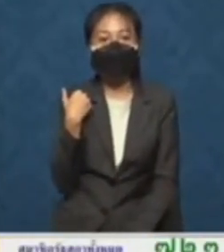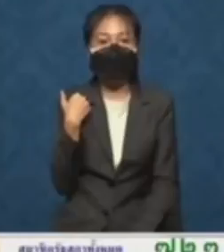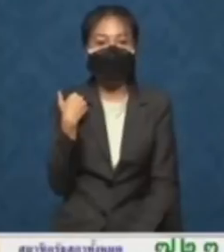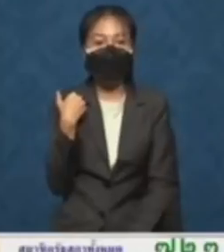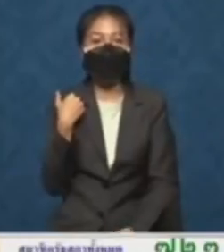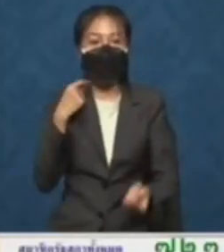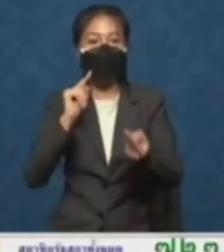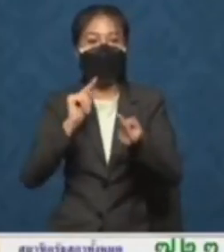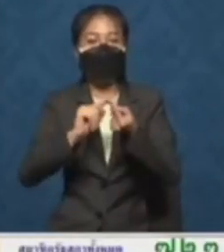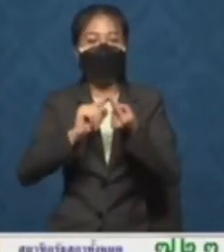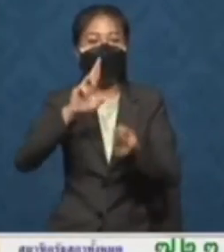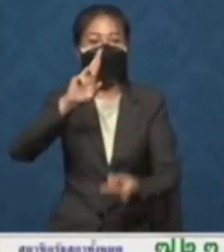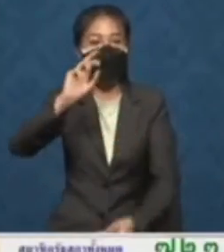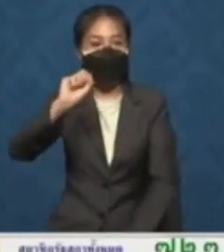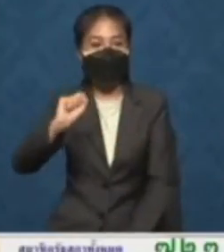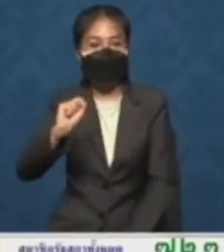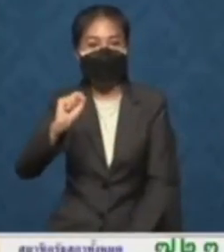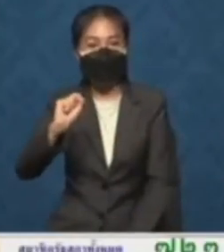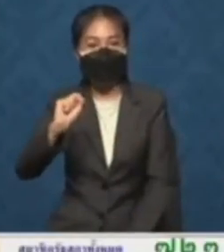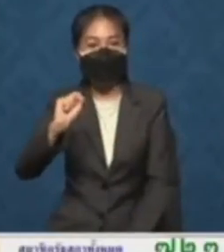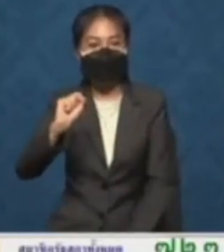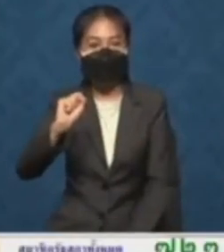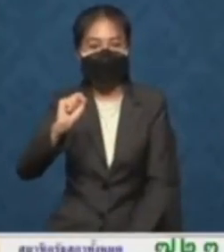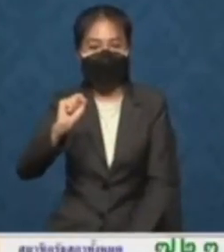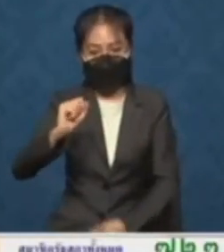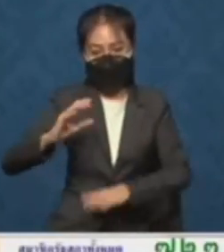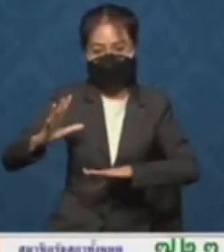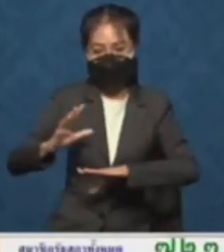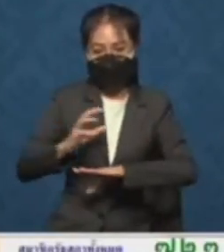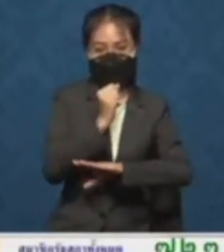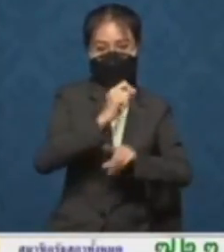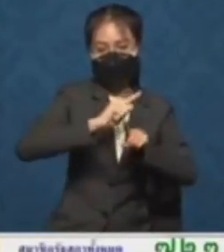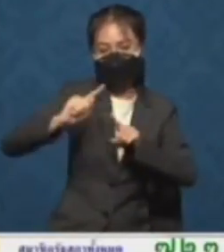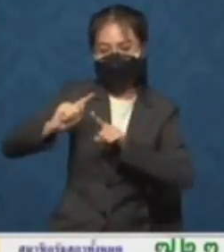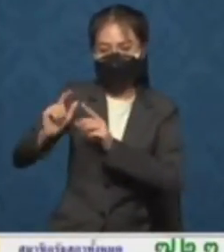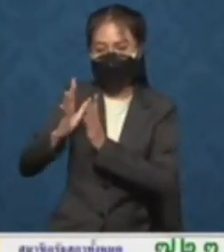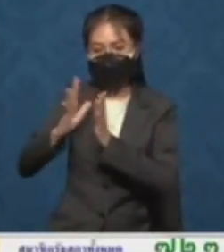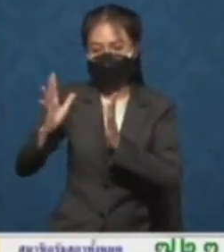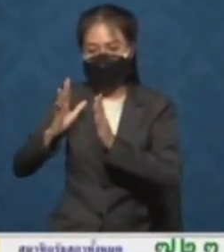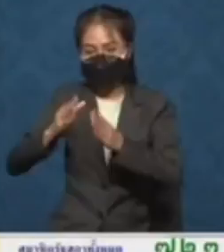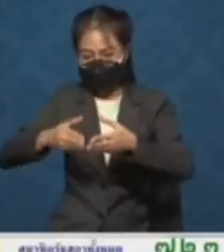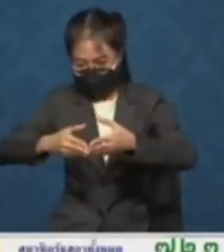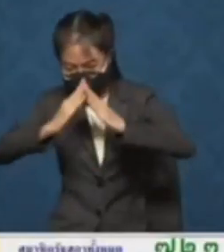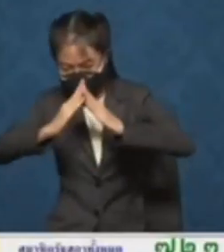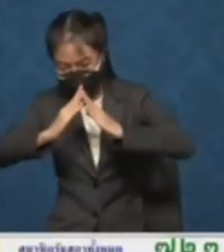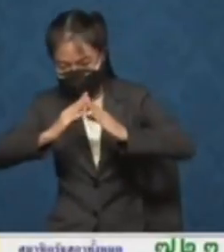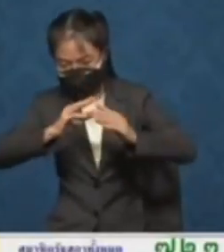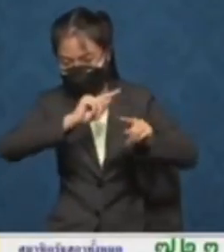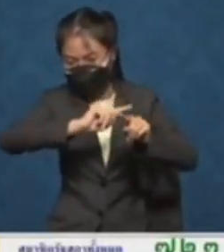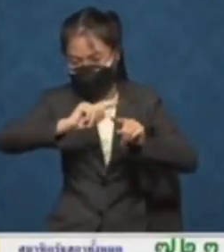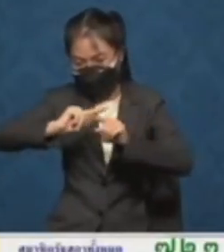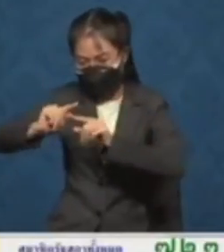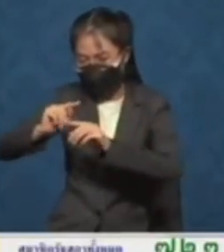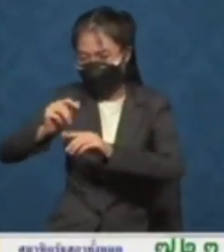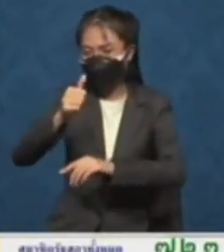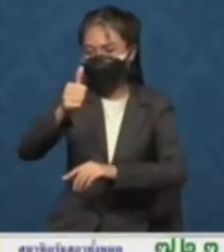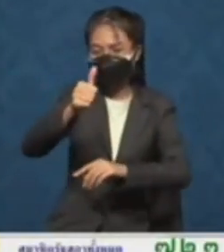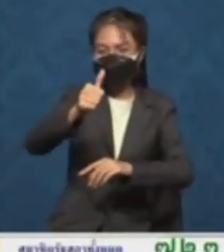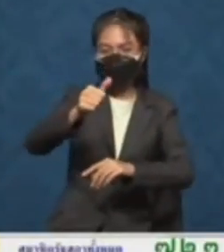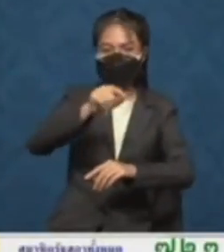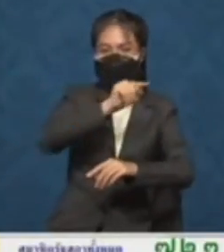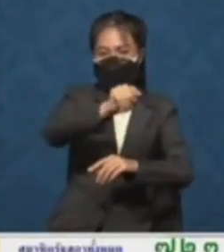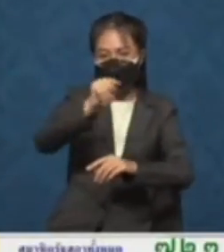าผู้แทนราษฎรมีอำนาจสูงสุดแต่งตั้งอำนาจอื่นได้กำกับอำนาจอื่นได้รว